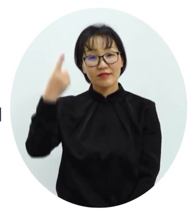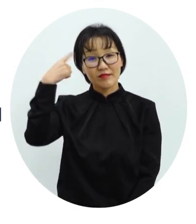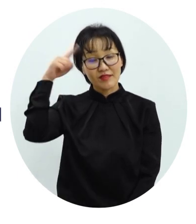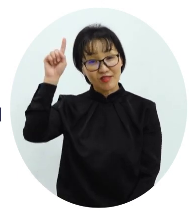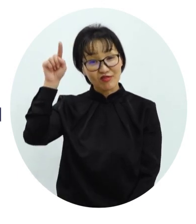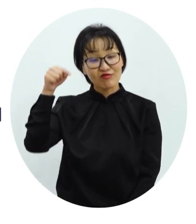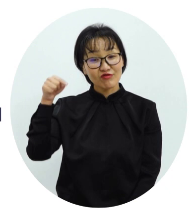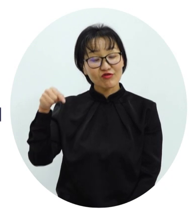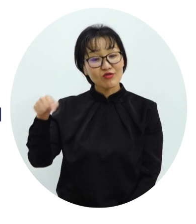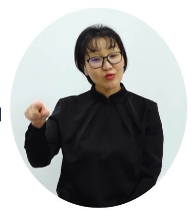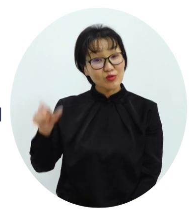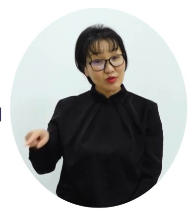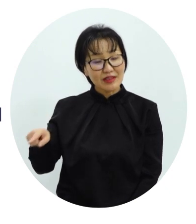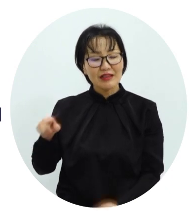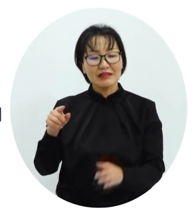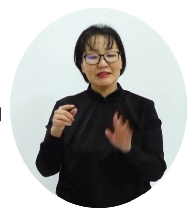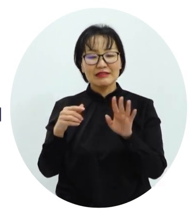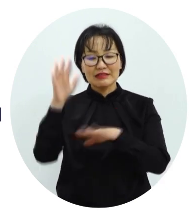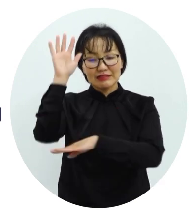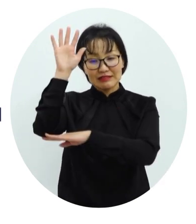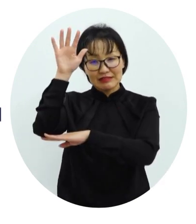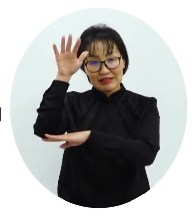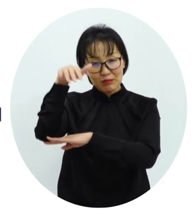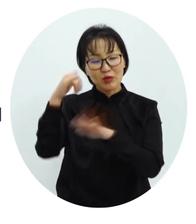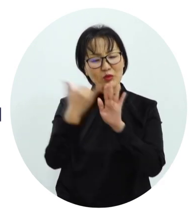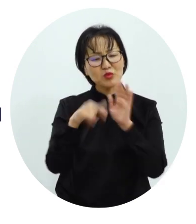Зохиолч намрын үйлрэлийн юугийн сайхан гэж илэрхийлсэн байна.